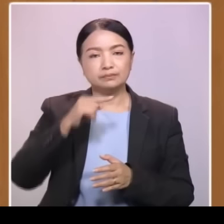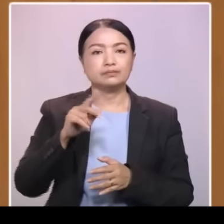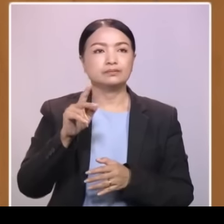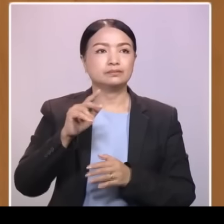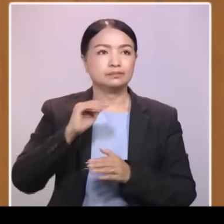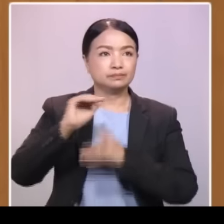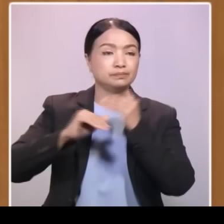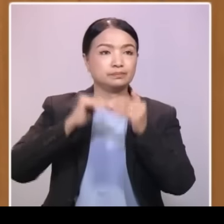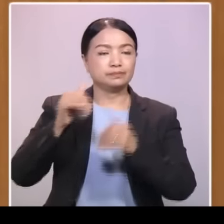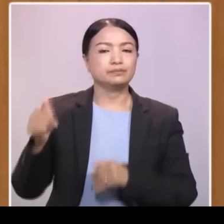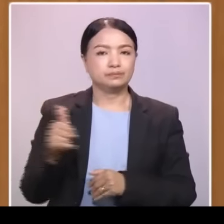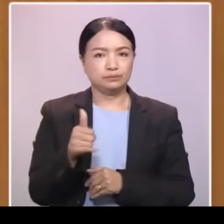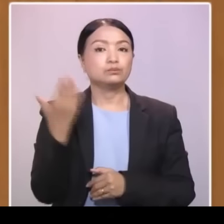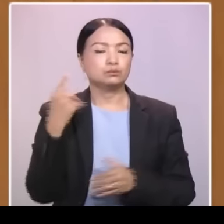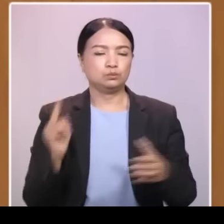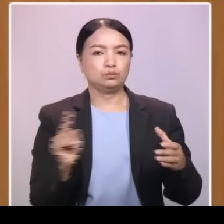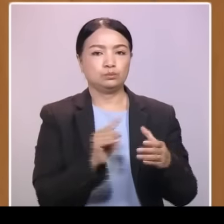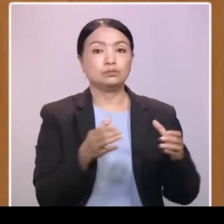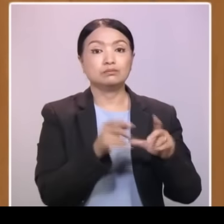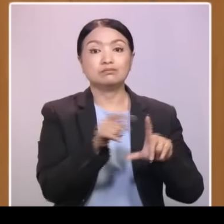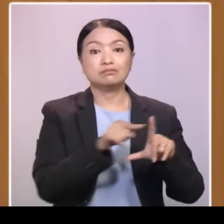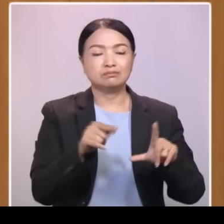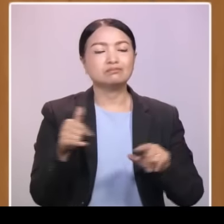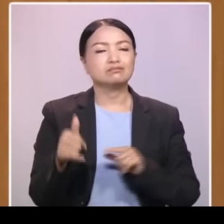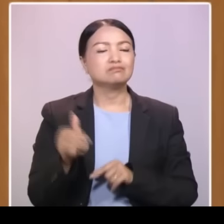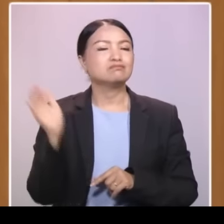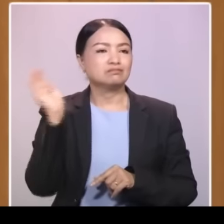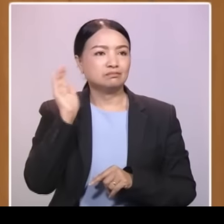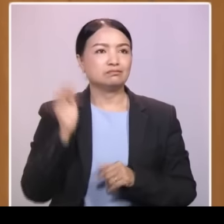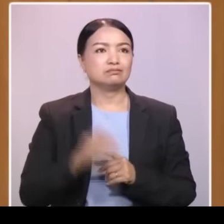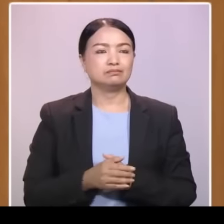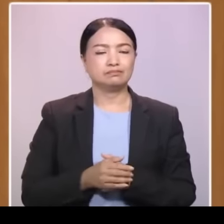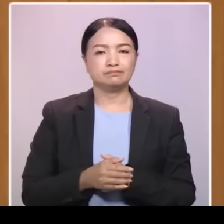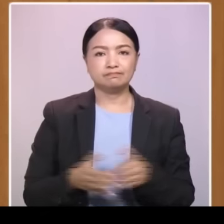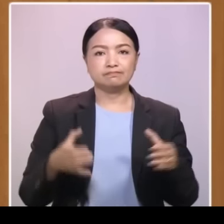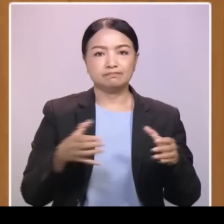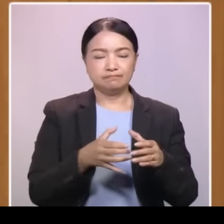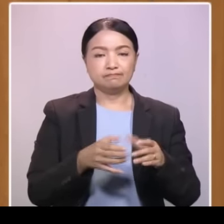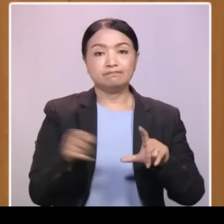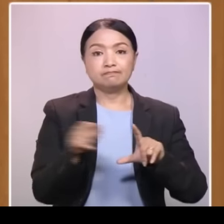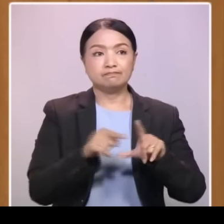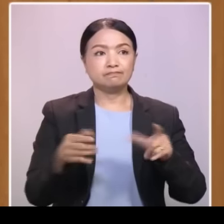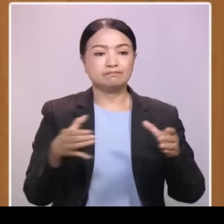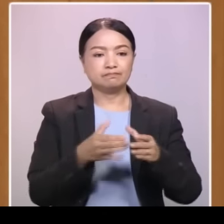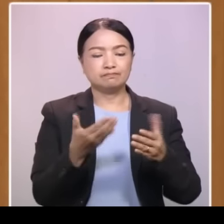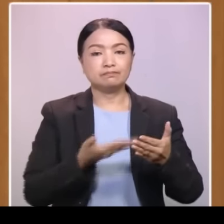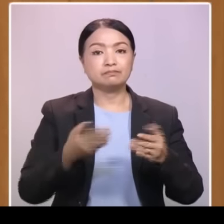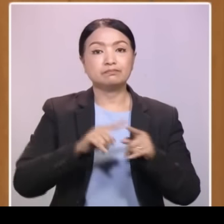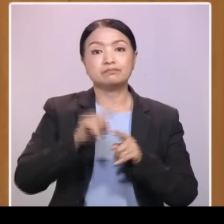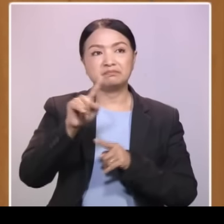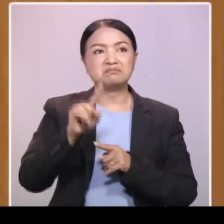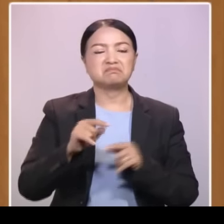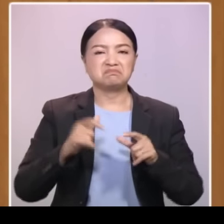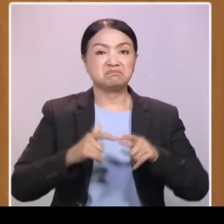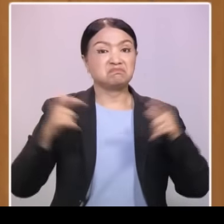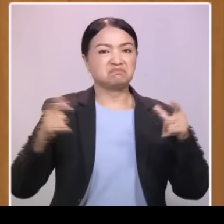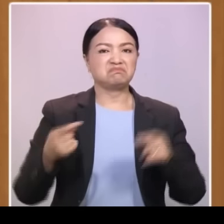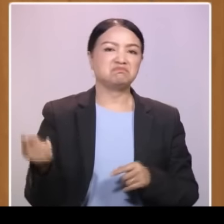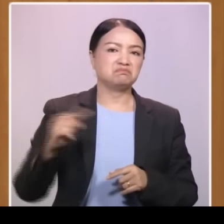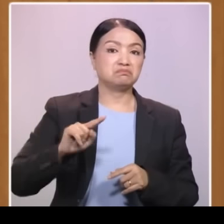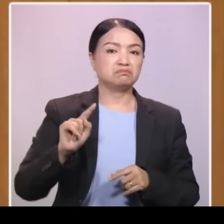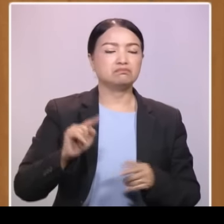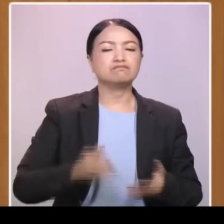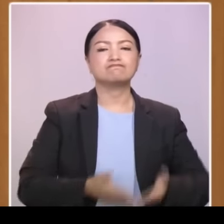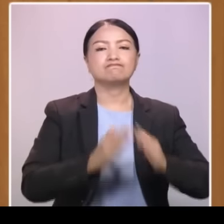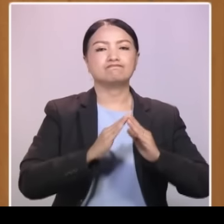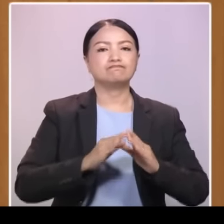ซึ่งเป็นคนหนึ่งที่เคยสังกัดพักก้าวไกลเชื่อว่าการกลับมาของอดีตพักก้าวไกลที่ถือเป็นพักอันดับหนึ่งต้องยิ่งใหญ่อย่างแน่นอนเชื่